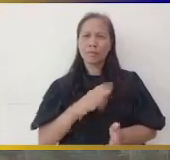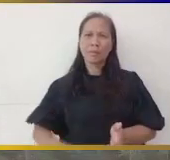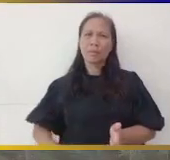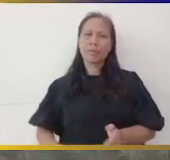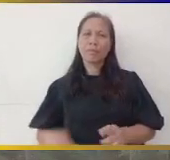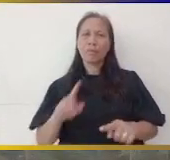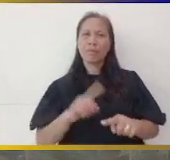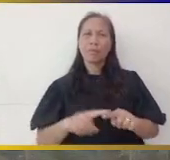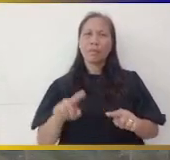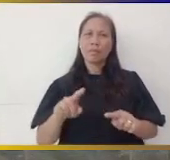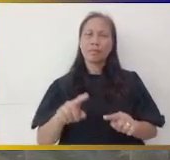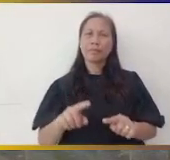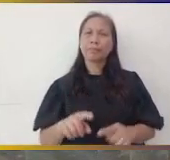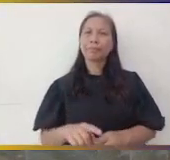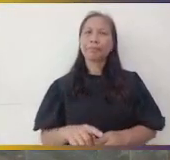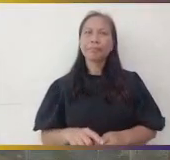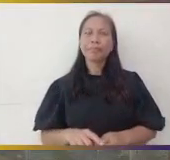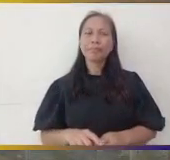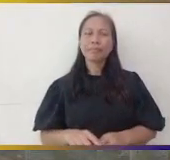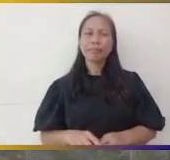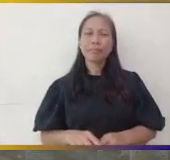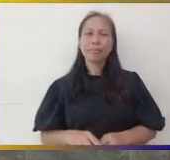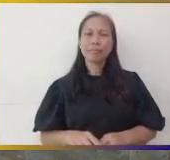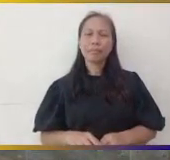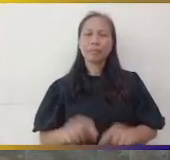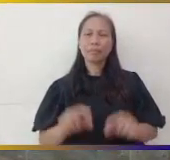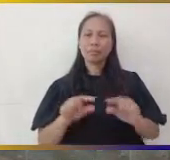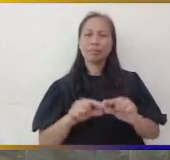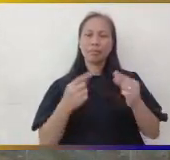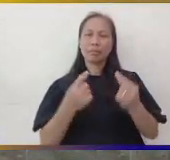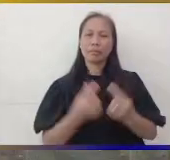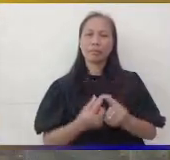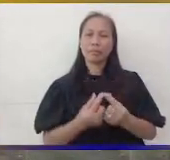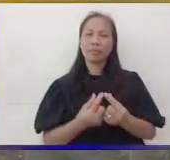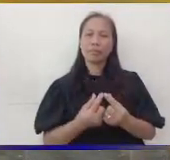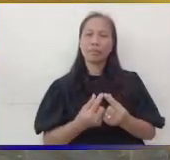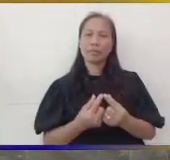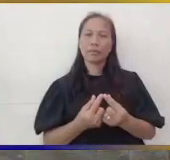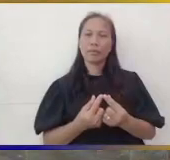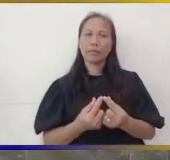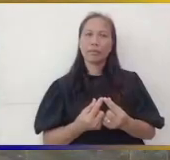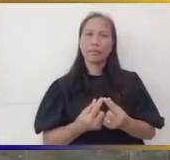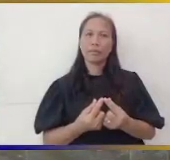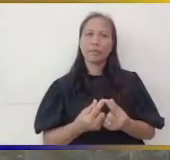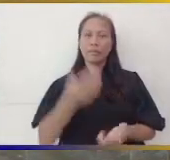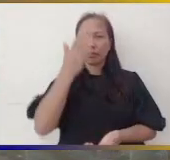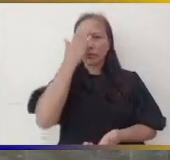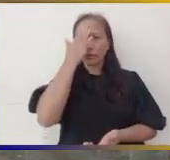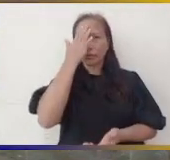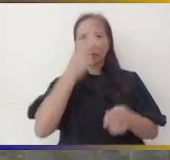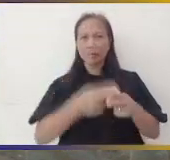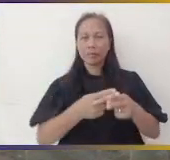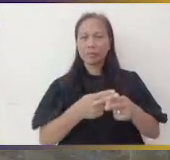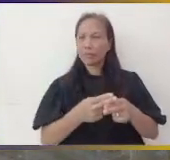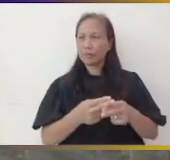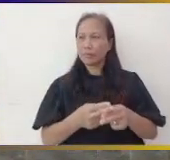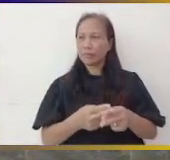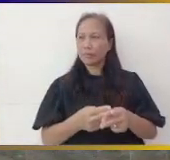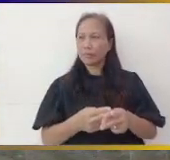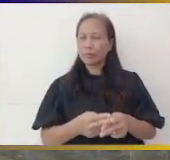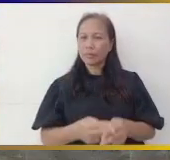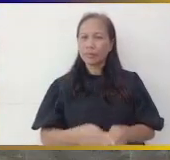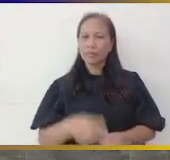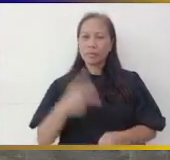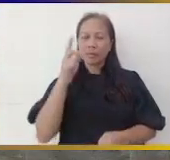kinikilalang pangalan sa kanilang sa kanilang grupo no Sila po ay pinapangalanan hindi po sila nagpapangalan yan ang